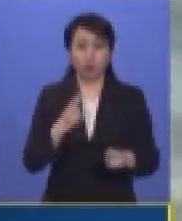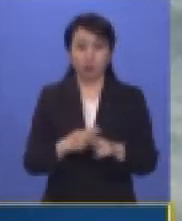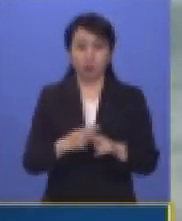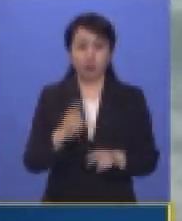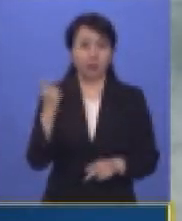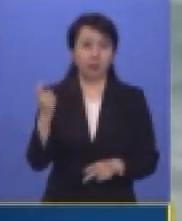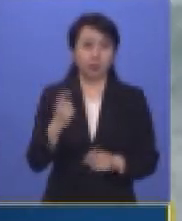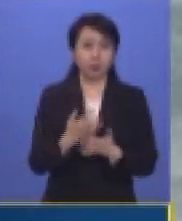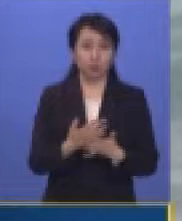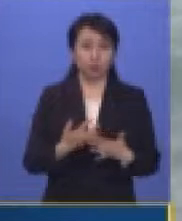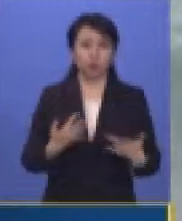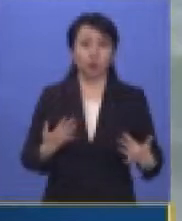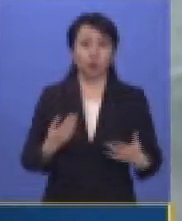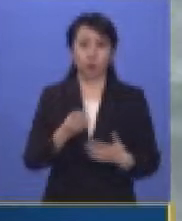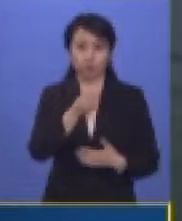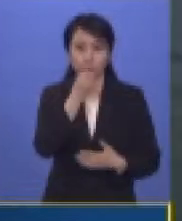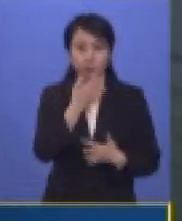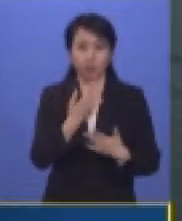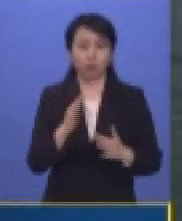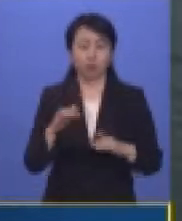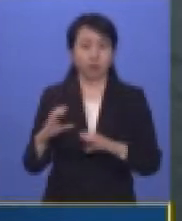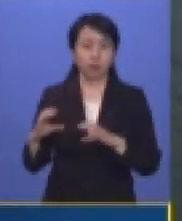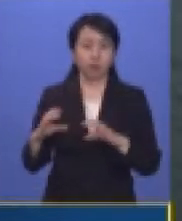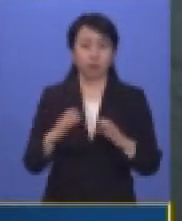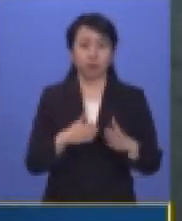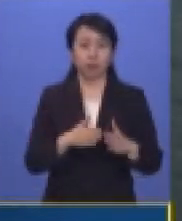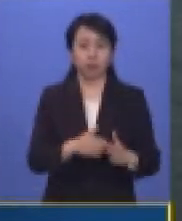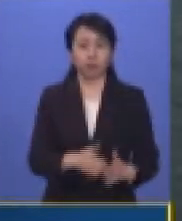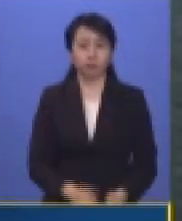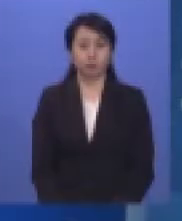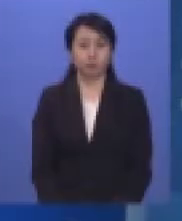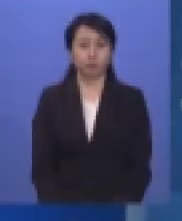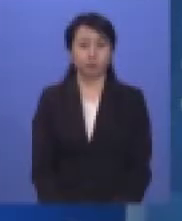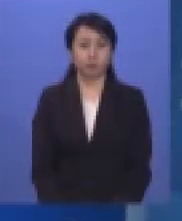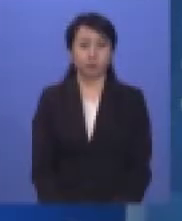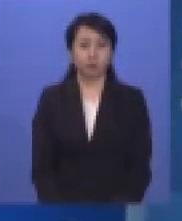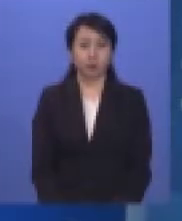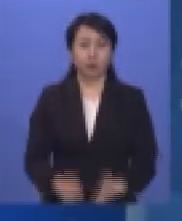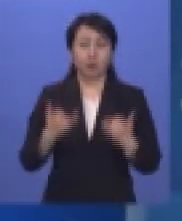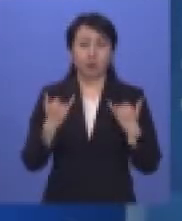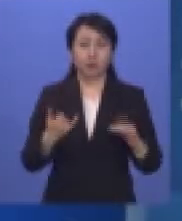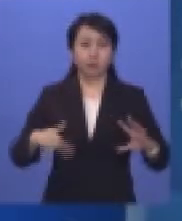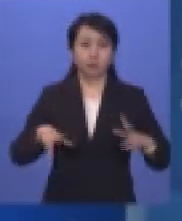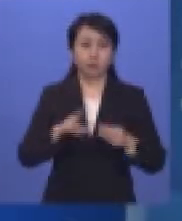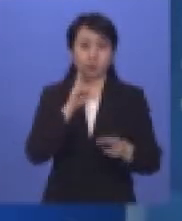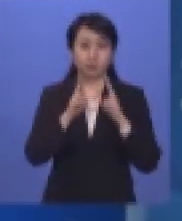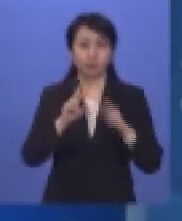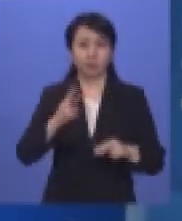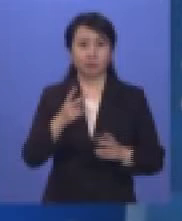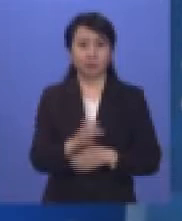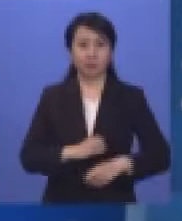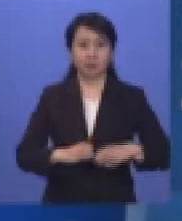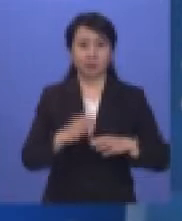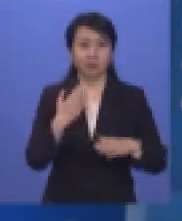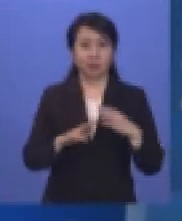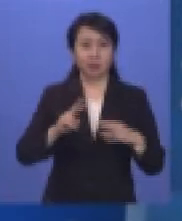только металла и химической продукции, но и продуктов питания морским транспортом. Сегодня на совместном заседании двух